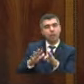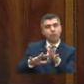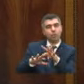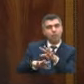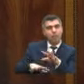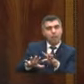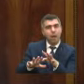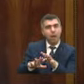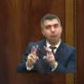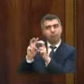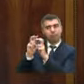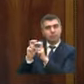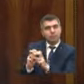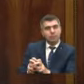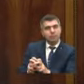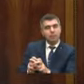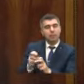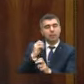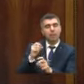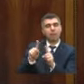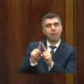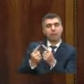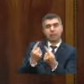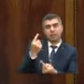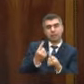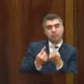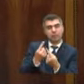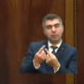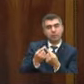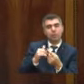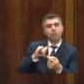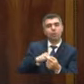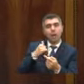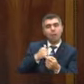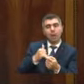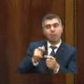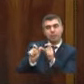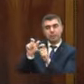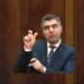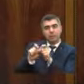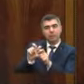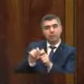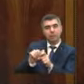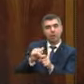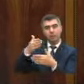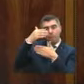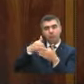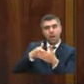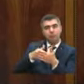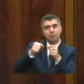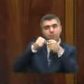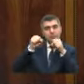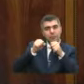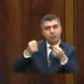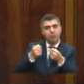تراجع الاقتصاد الوطني، تزايدت الهبات الاجتماعية للشباب الغاضب والمحبط، عادت قوارب